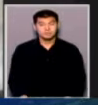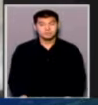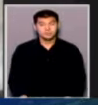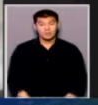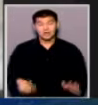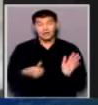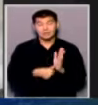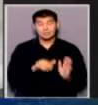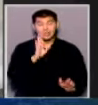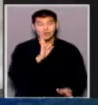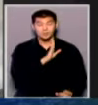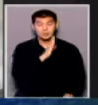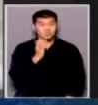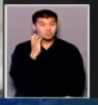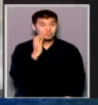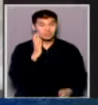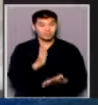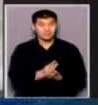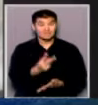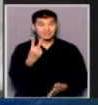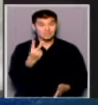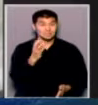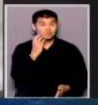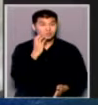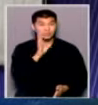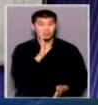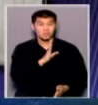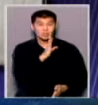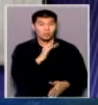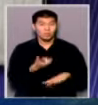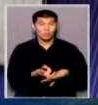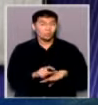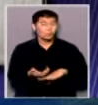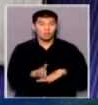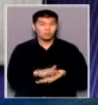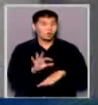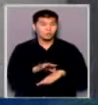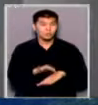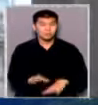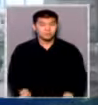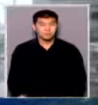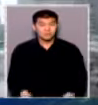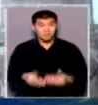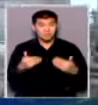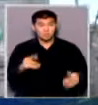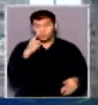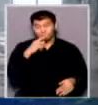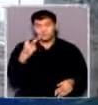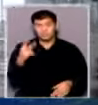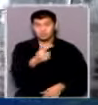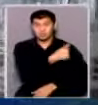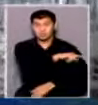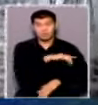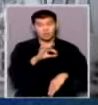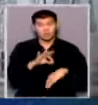6 жүкті әйеліміз бар, ол соның ішінде 2 жүкті әйелдің жағдайы шамадан тыс ауыр. Дәл қазір нөмір 2-ші модульдік